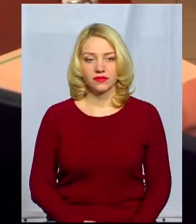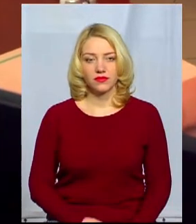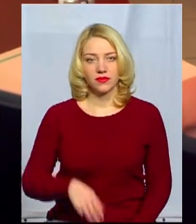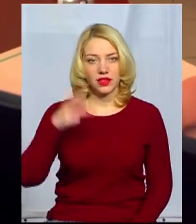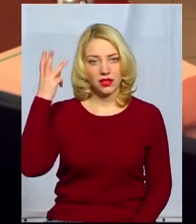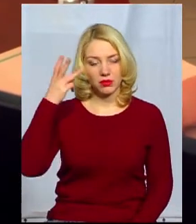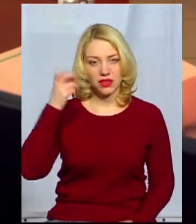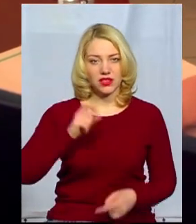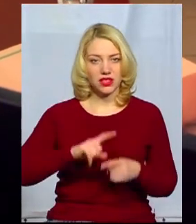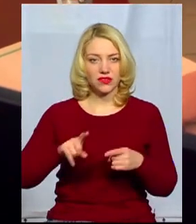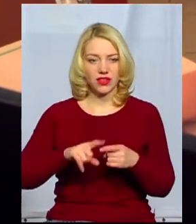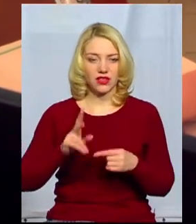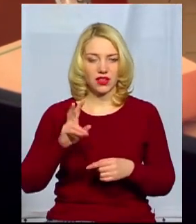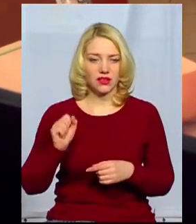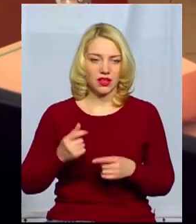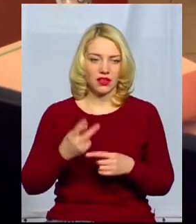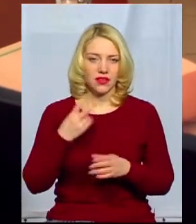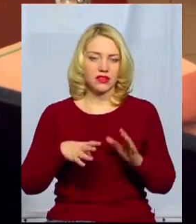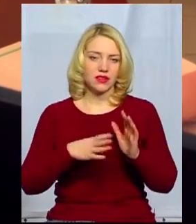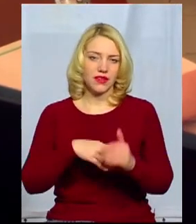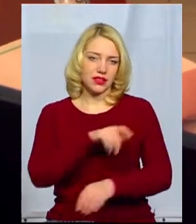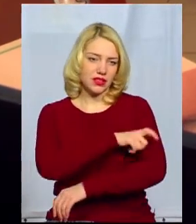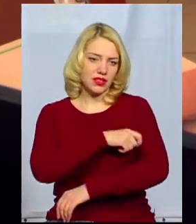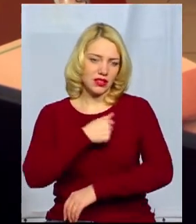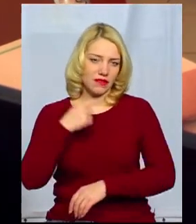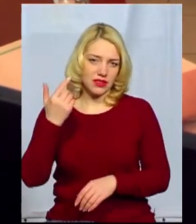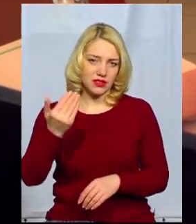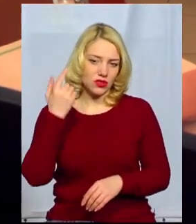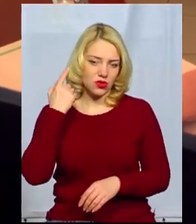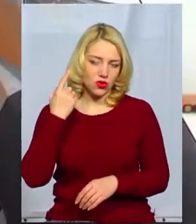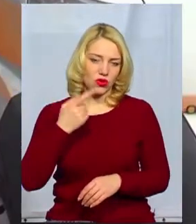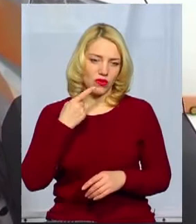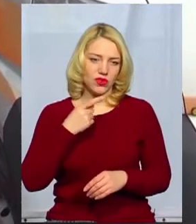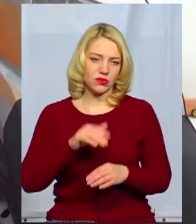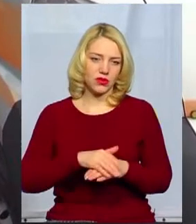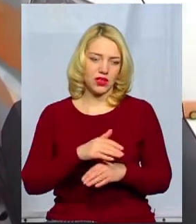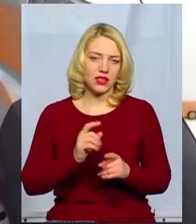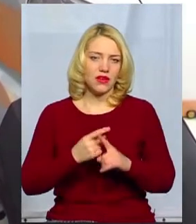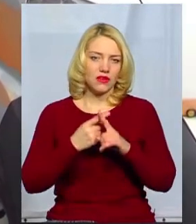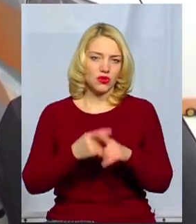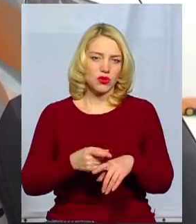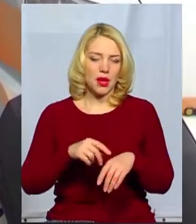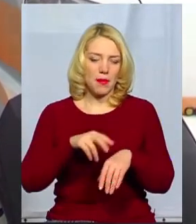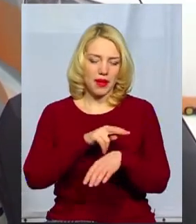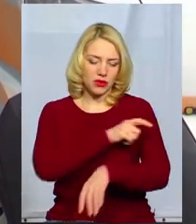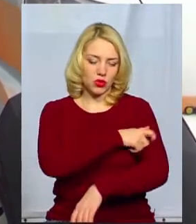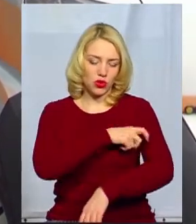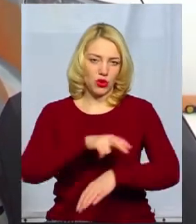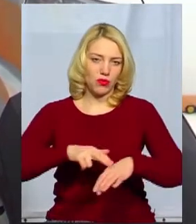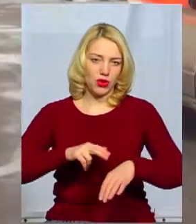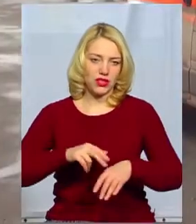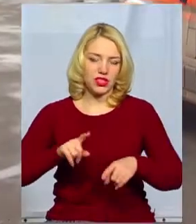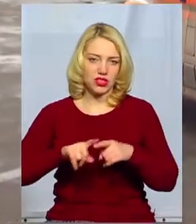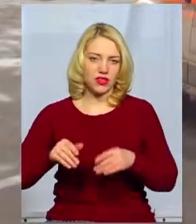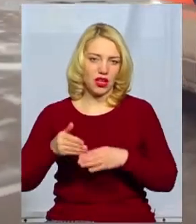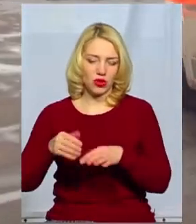Хмельницький, швидка. 29-й диспетчер, я вас слухаю. Говоріть, будь ласка. У супроводі патрульної поліції автомобіль швидкої